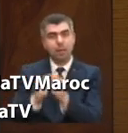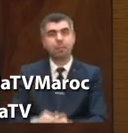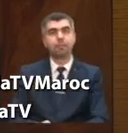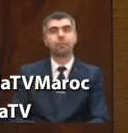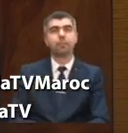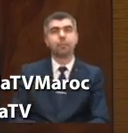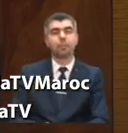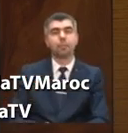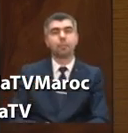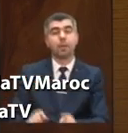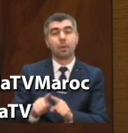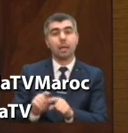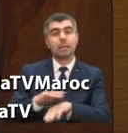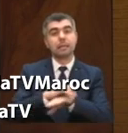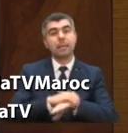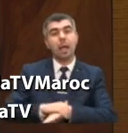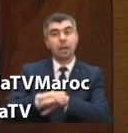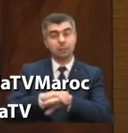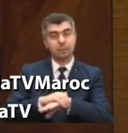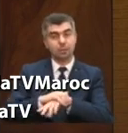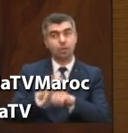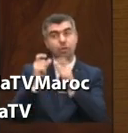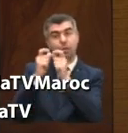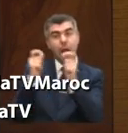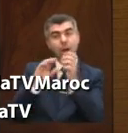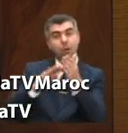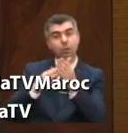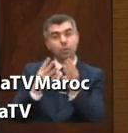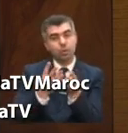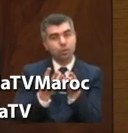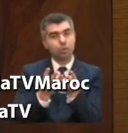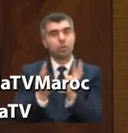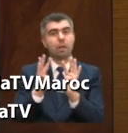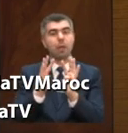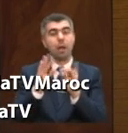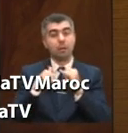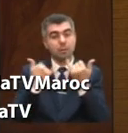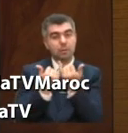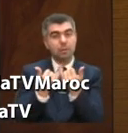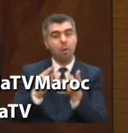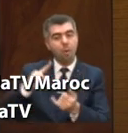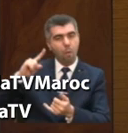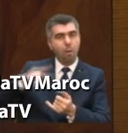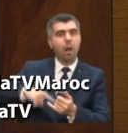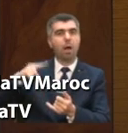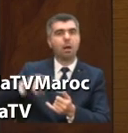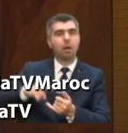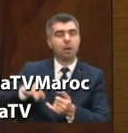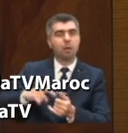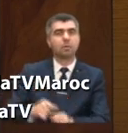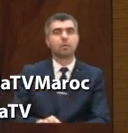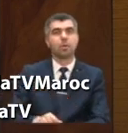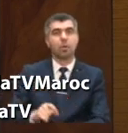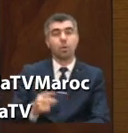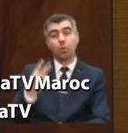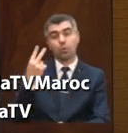للسجوم هذو الاتحاد العام للمقاولات المغرب. هذه اللجنة الرباعية تجتمع يوميا تتجتمع ابتداء من